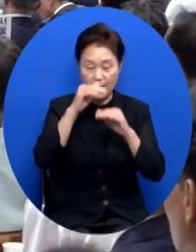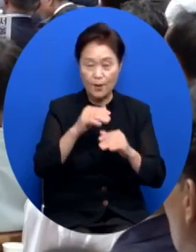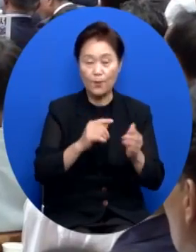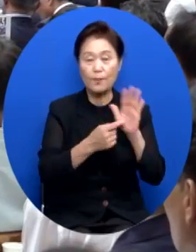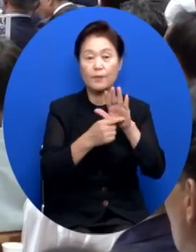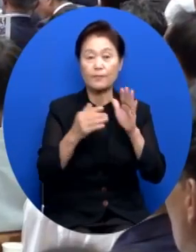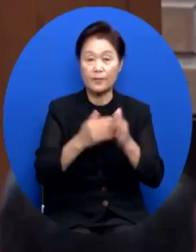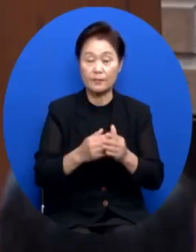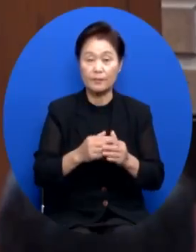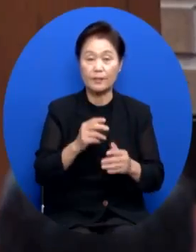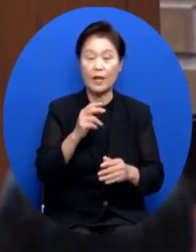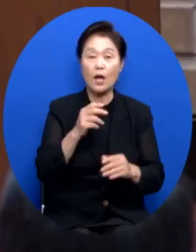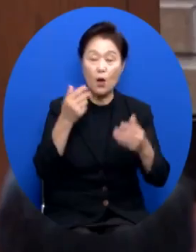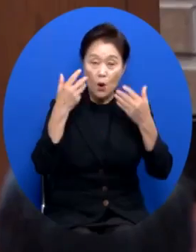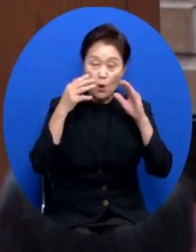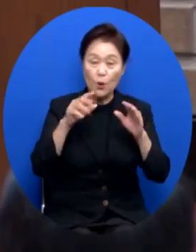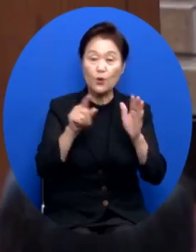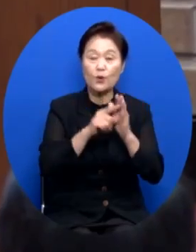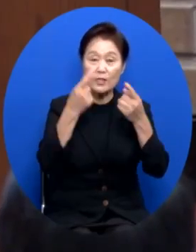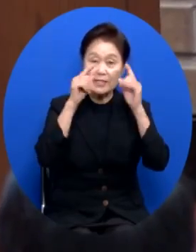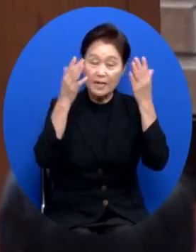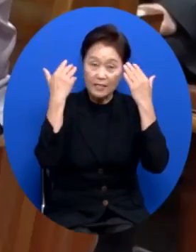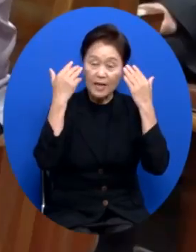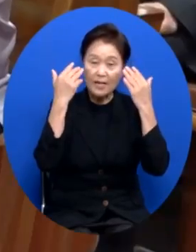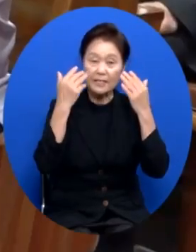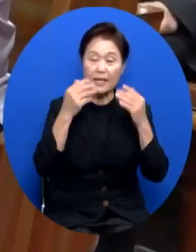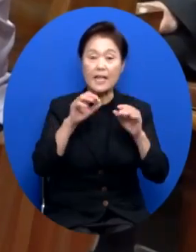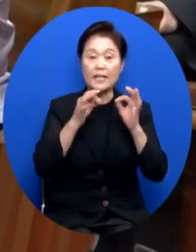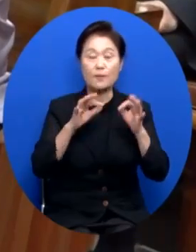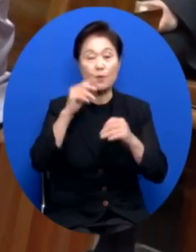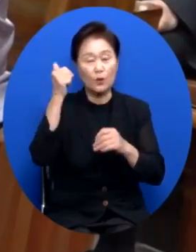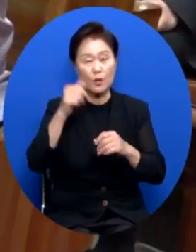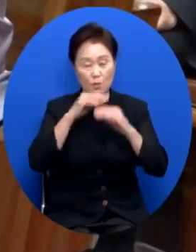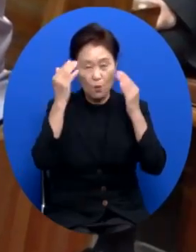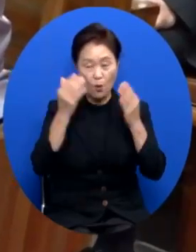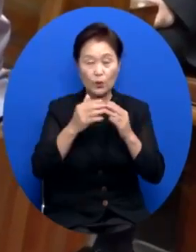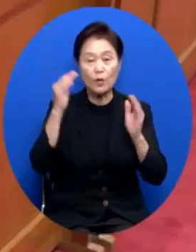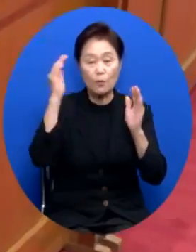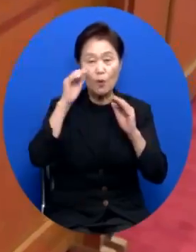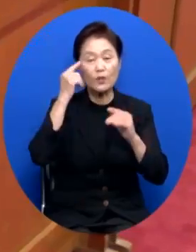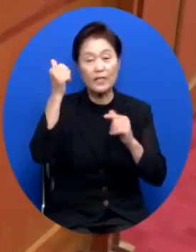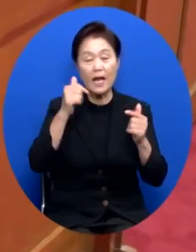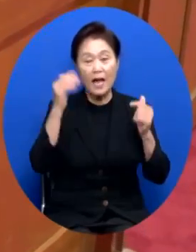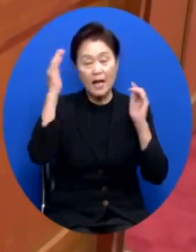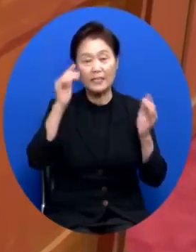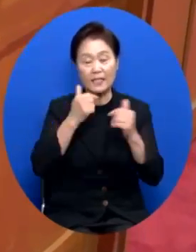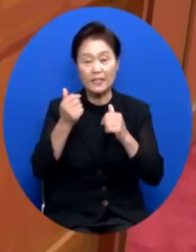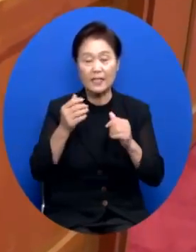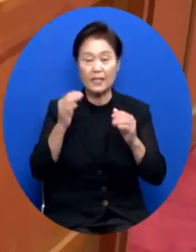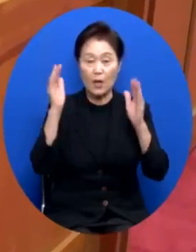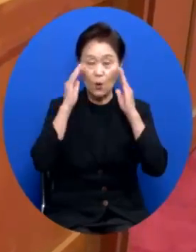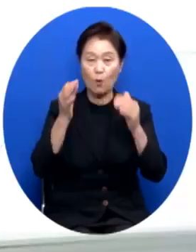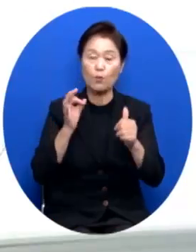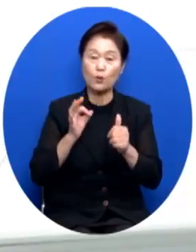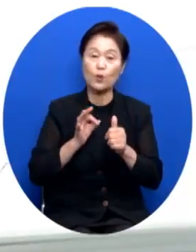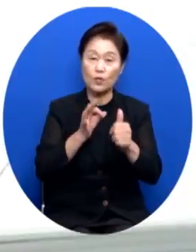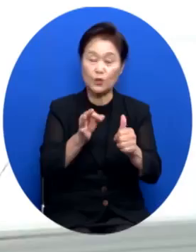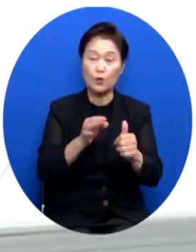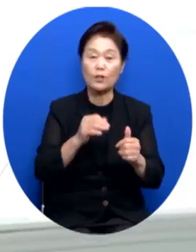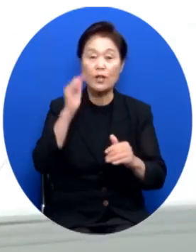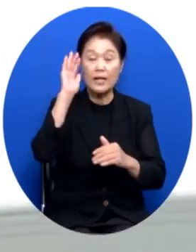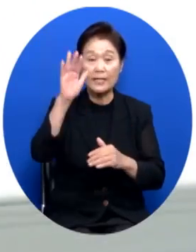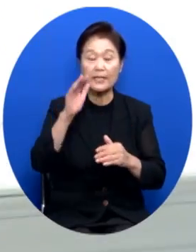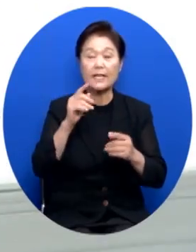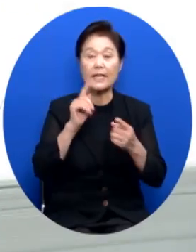밖에 고려신학대학원 전체 목사 후보생 등록금 전액 지원 청원안이 상정됐고, 유한권이었던 동물 장례에 대한